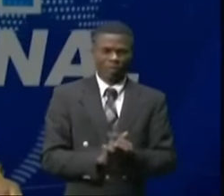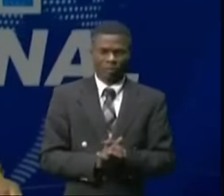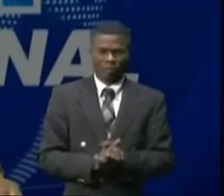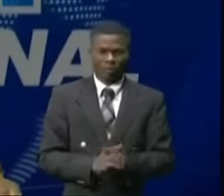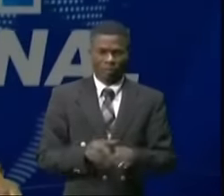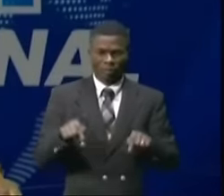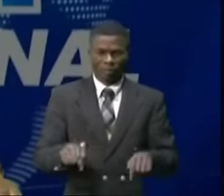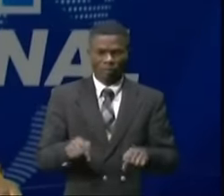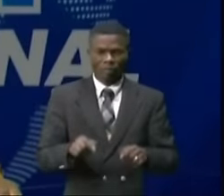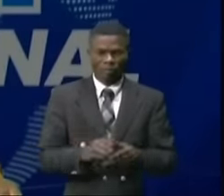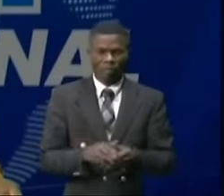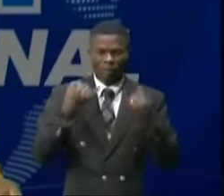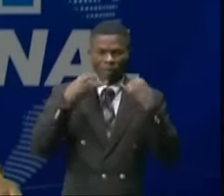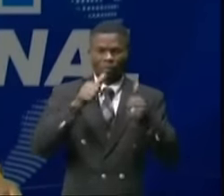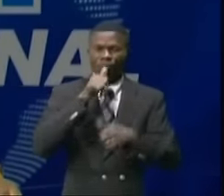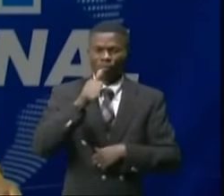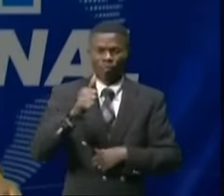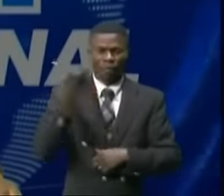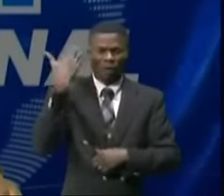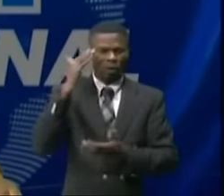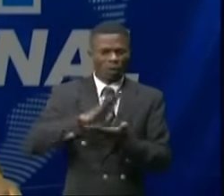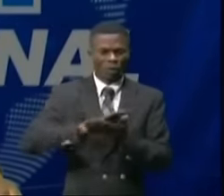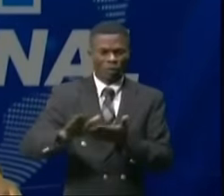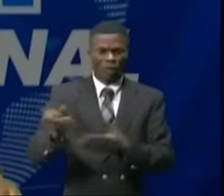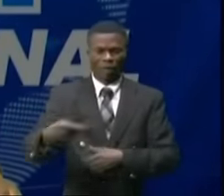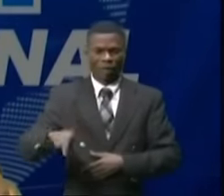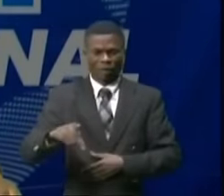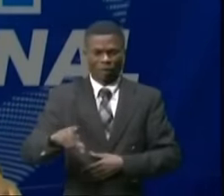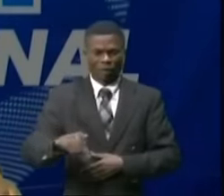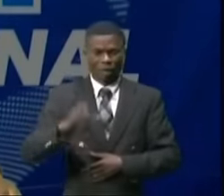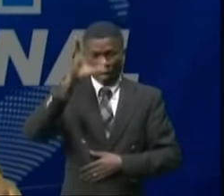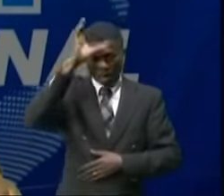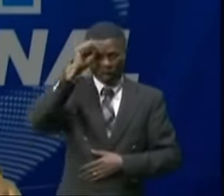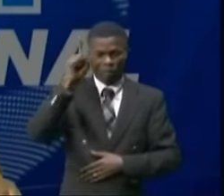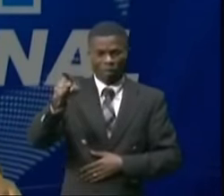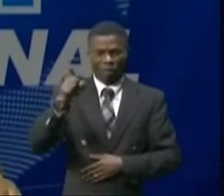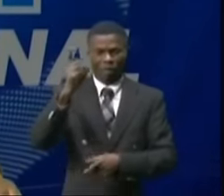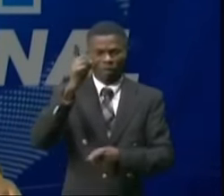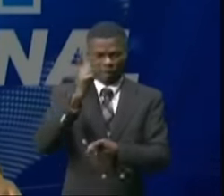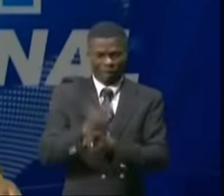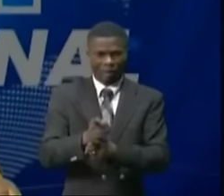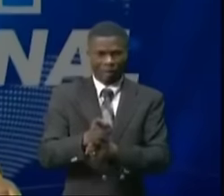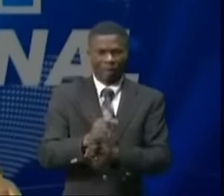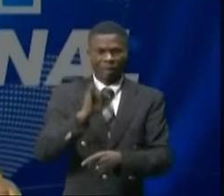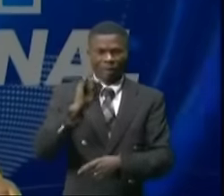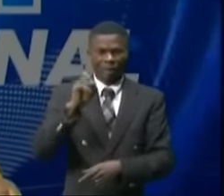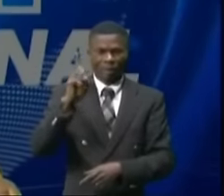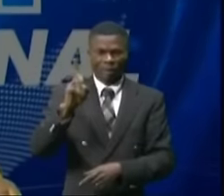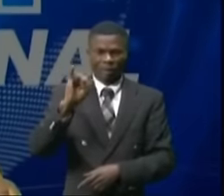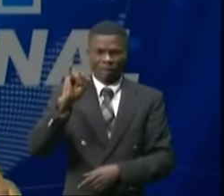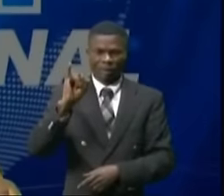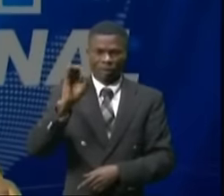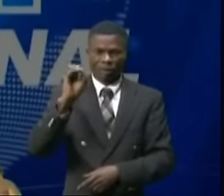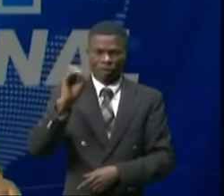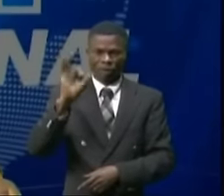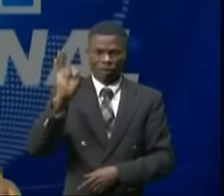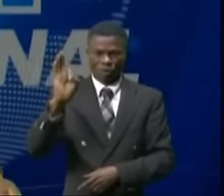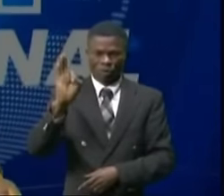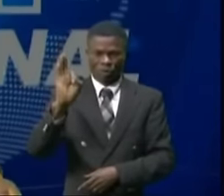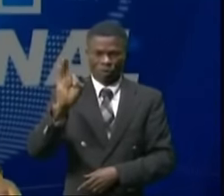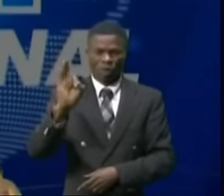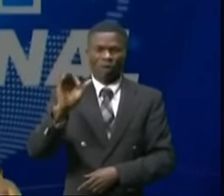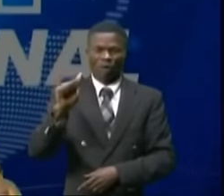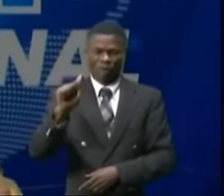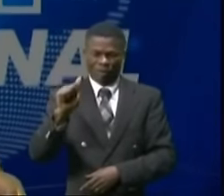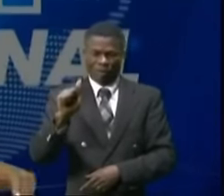Par cette bonne nouvelle de l'eau potable dans la province du Kwilu, précisément à Idiofa, où une usine de traitement